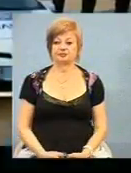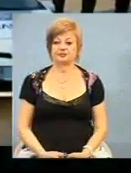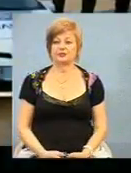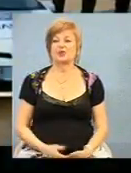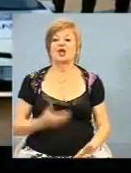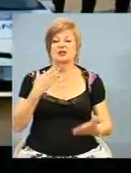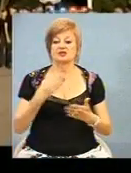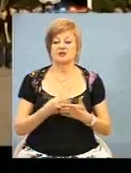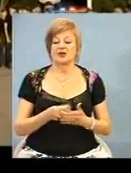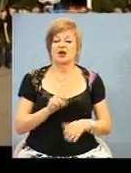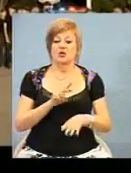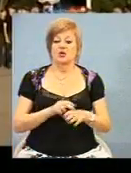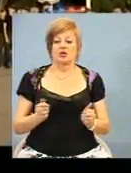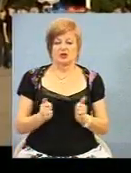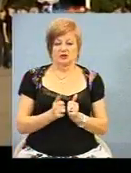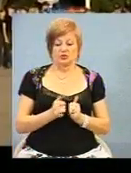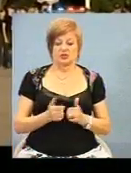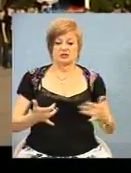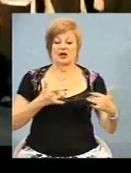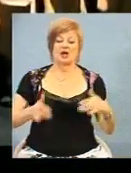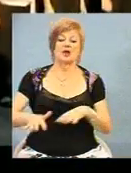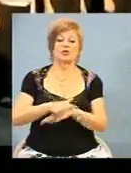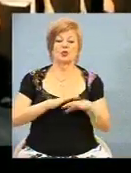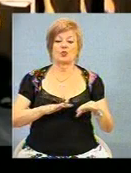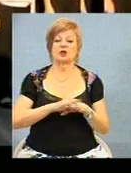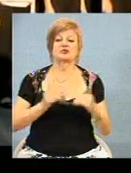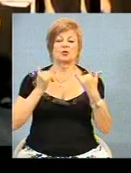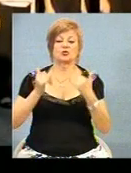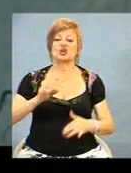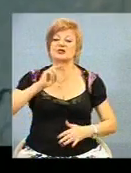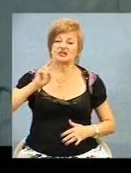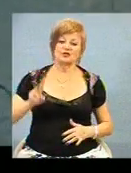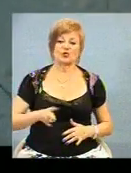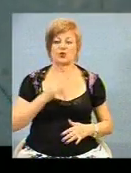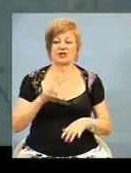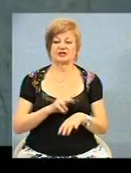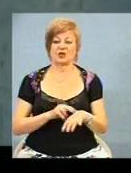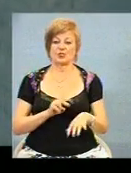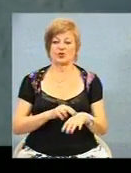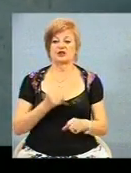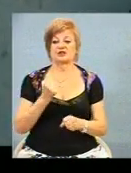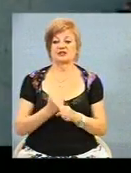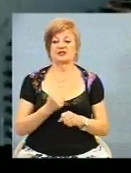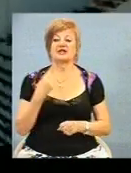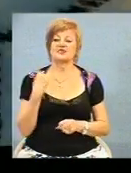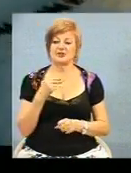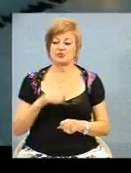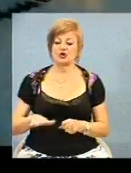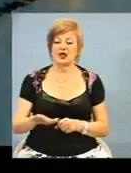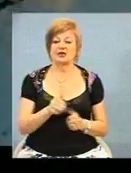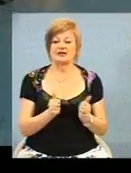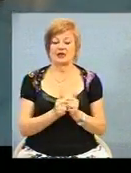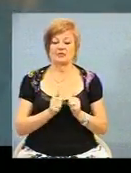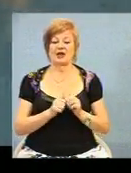«Твоя поліція поруч» – тематичний флешмоб із нагоди 2-ї річниці створення Національної поліції влаштували у Запоріжжі. На майданчику біля